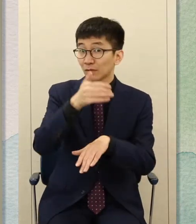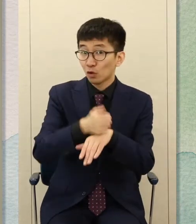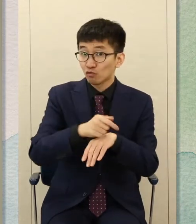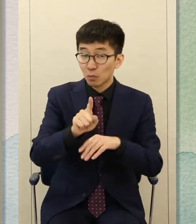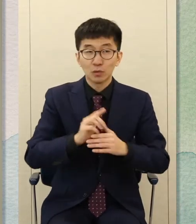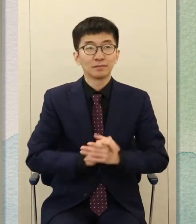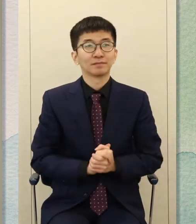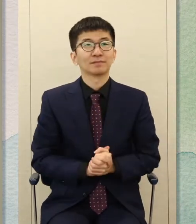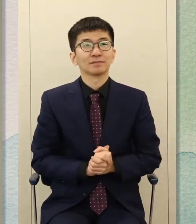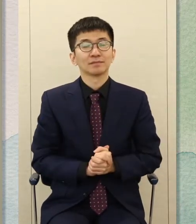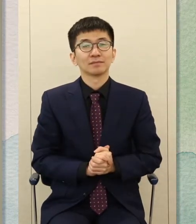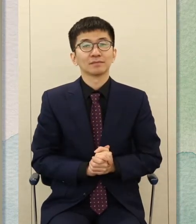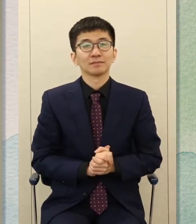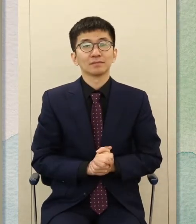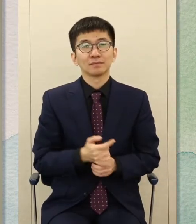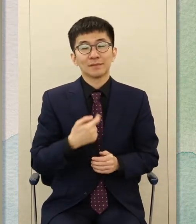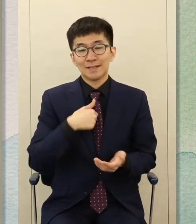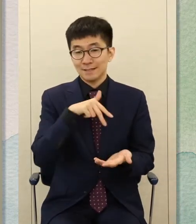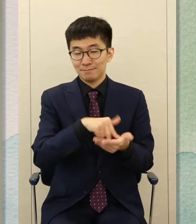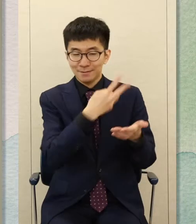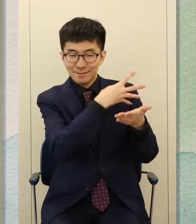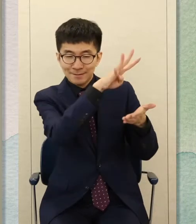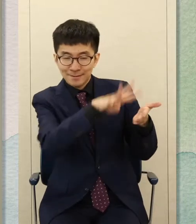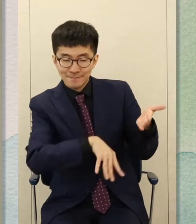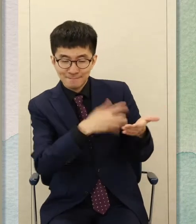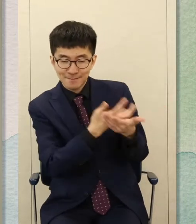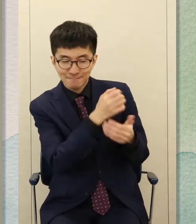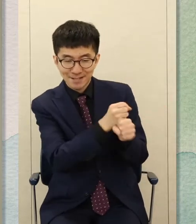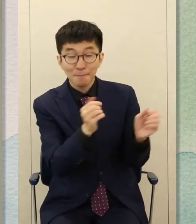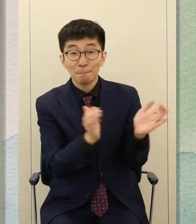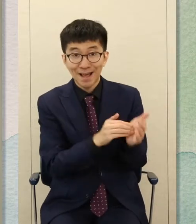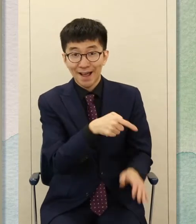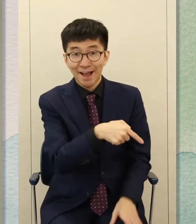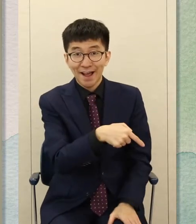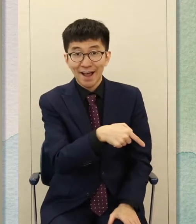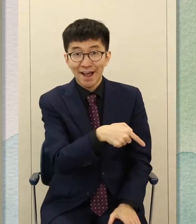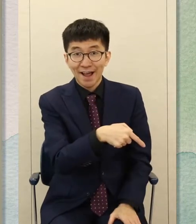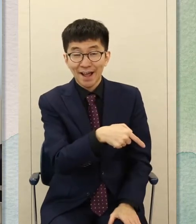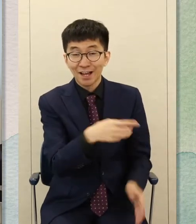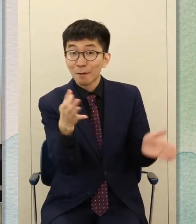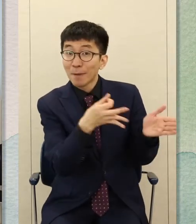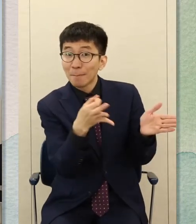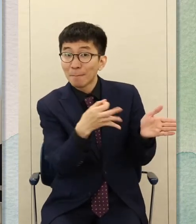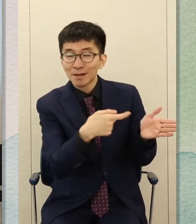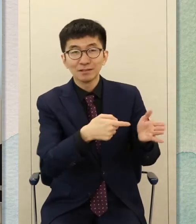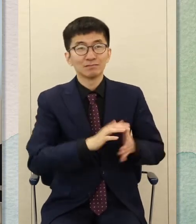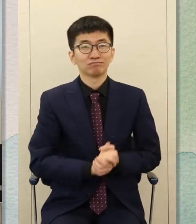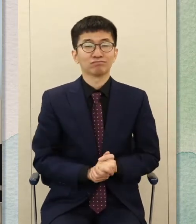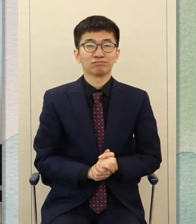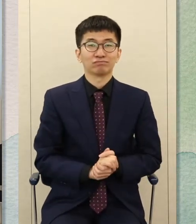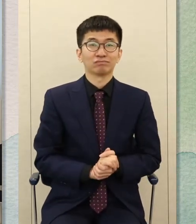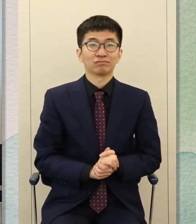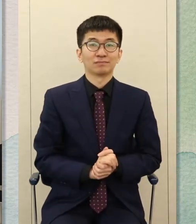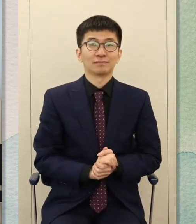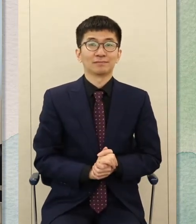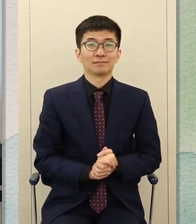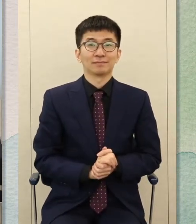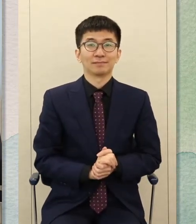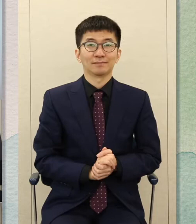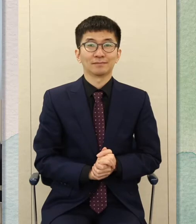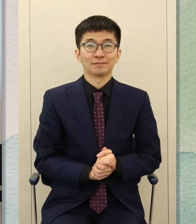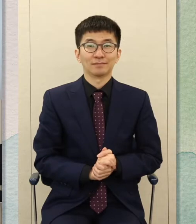그래서 이렇게 저희가 이제 그 데이터를 좀 또 봐야 되잖아요. 그래서 이제 데이터를 쭉 보면 예, 굉장히 재미있는 게